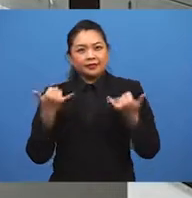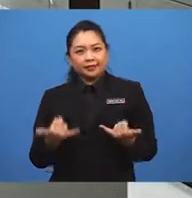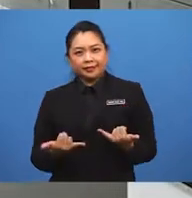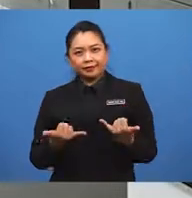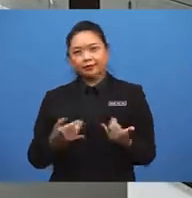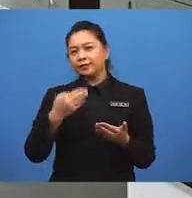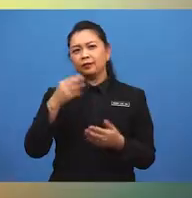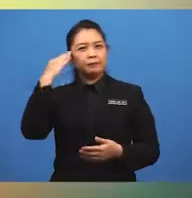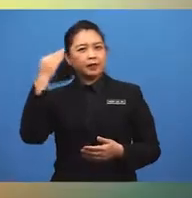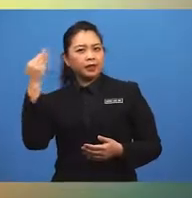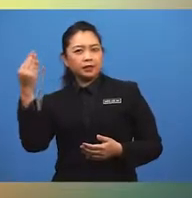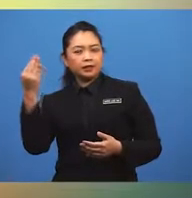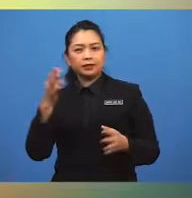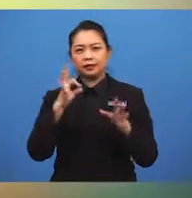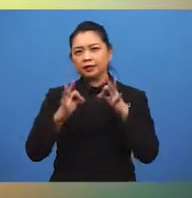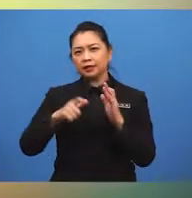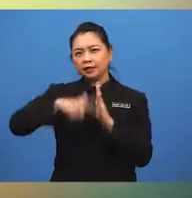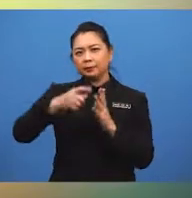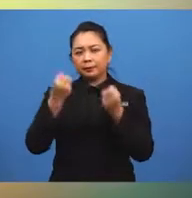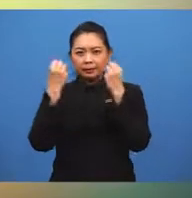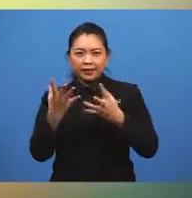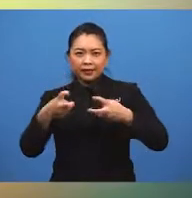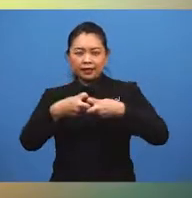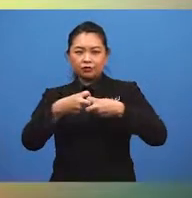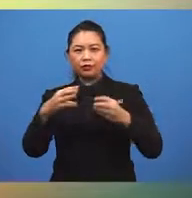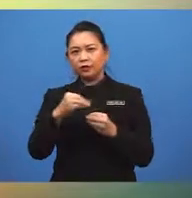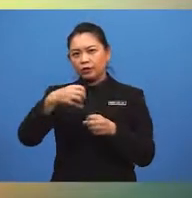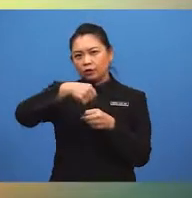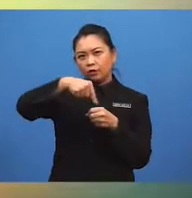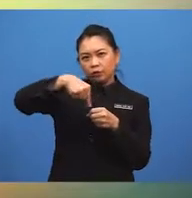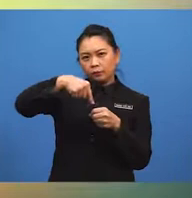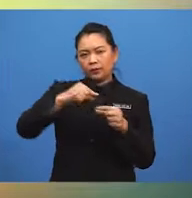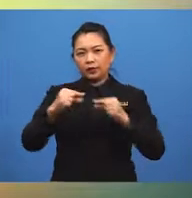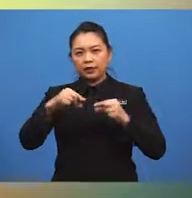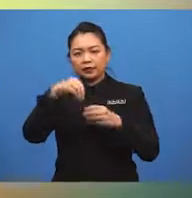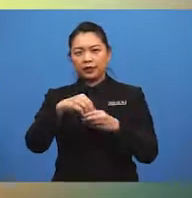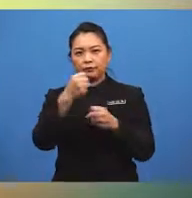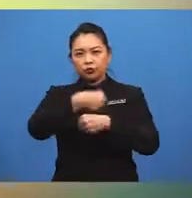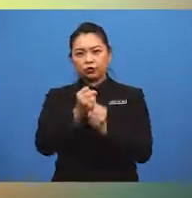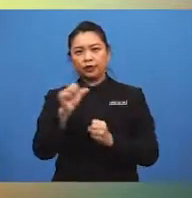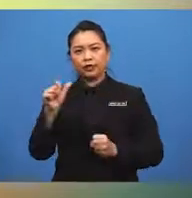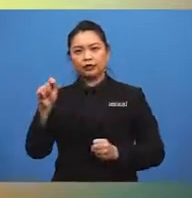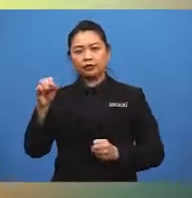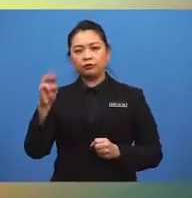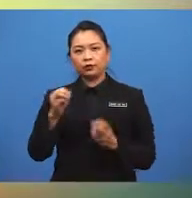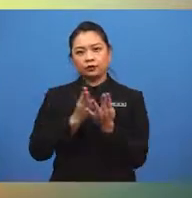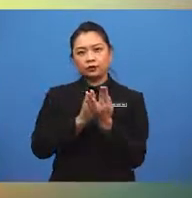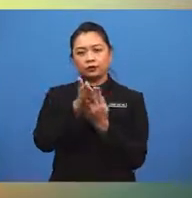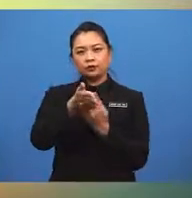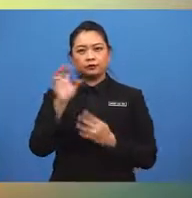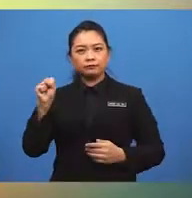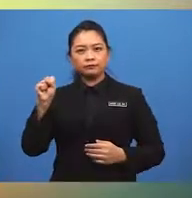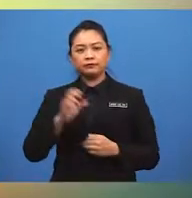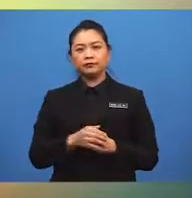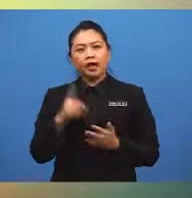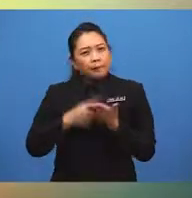Sekarang, bayangkan jika lebih banyak elektron dan lohong bergerak dalam struktur atom semiconductor.